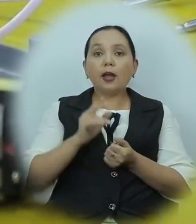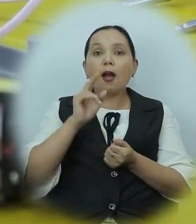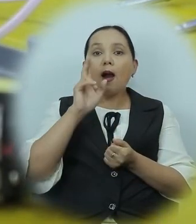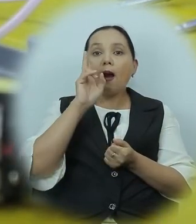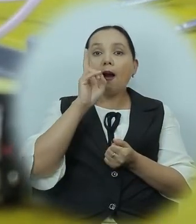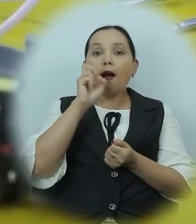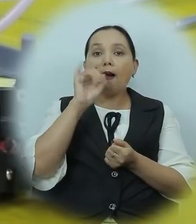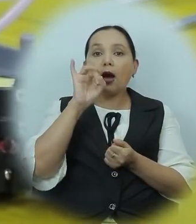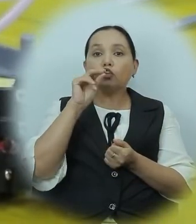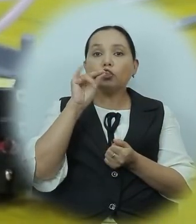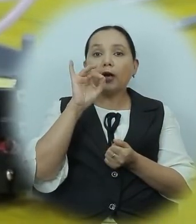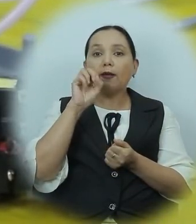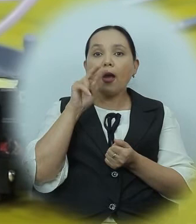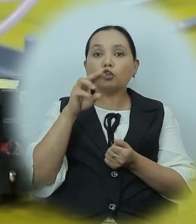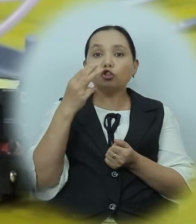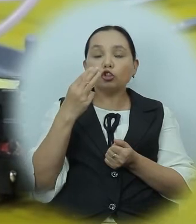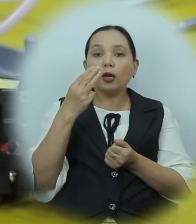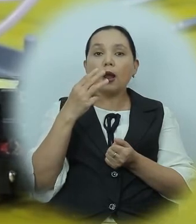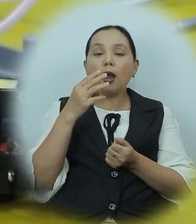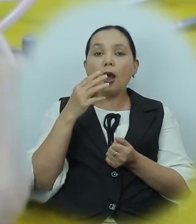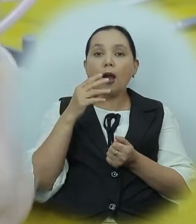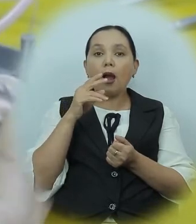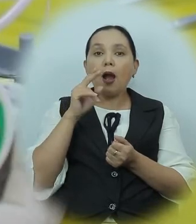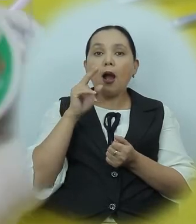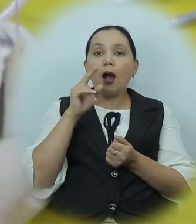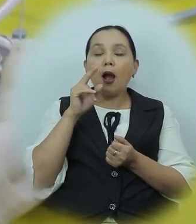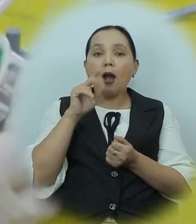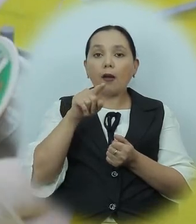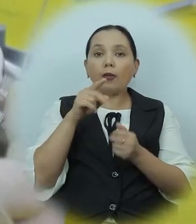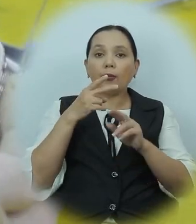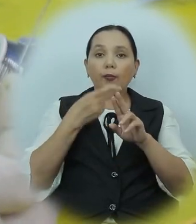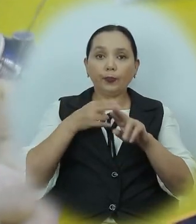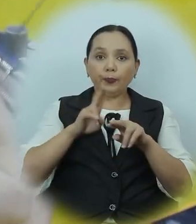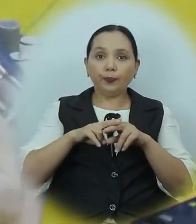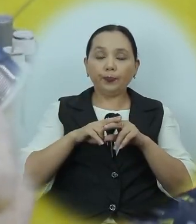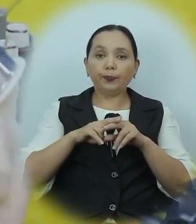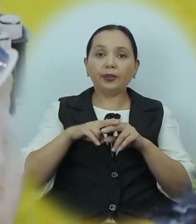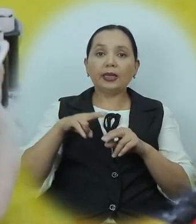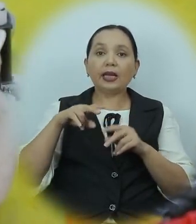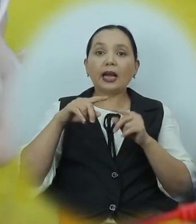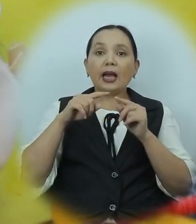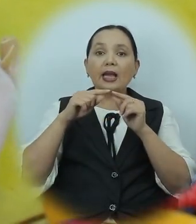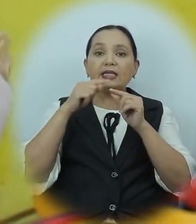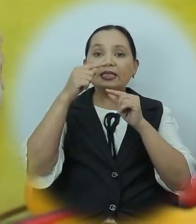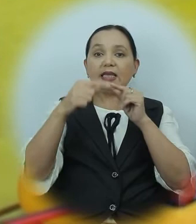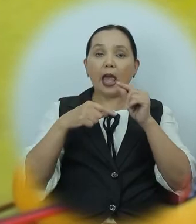Kavcharlash uchun kavcharlagichda mana kavchar deyiladi, olovi diametri